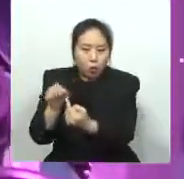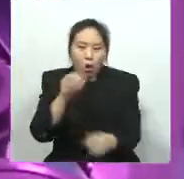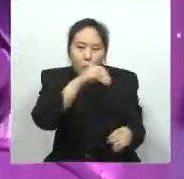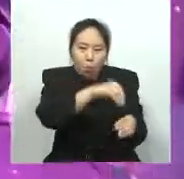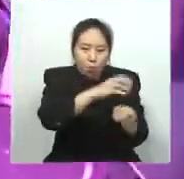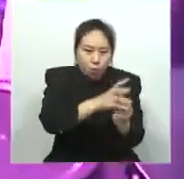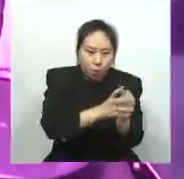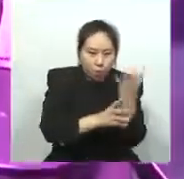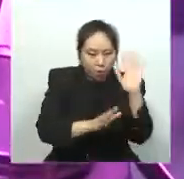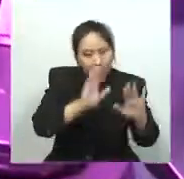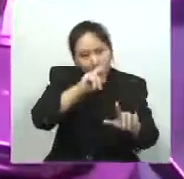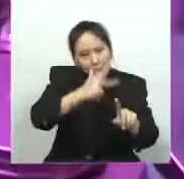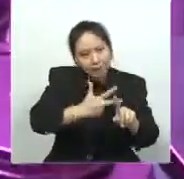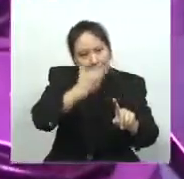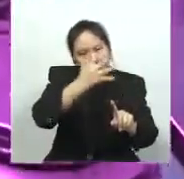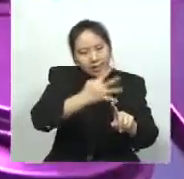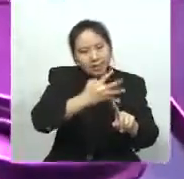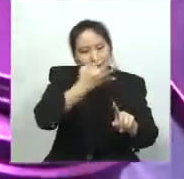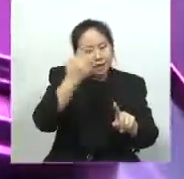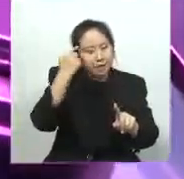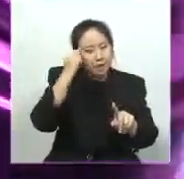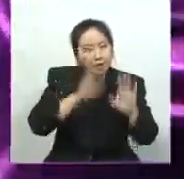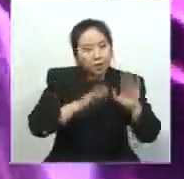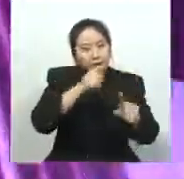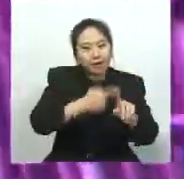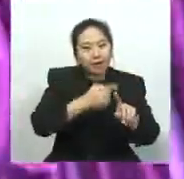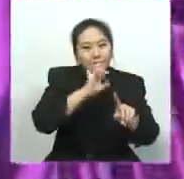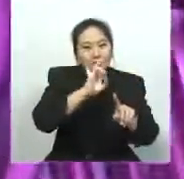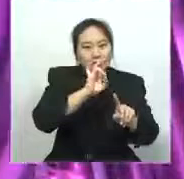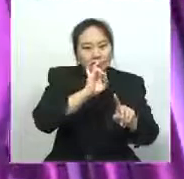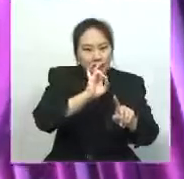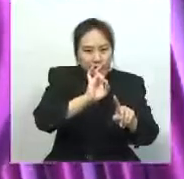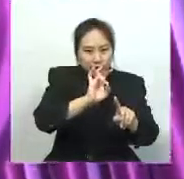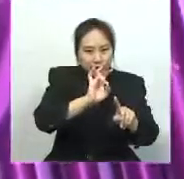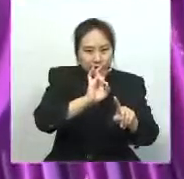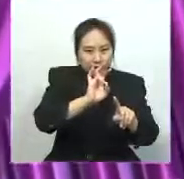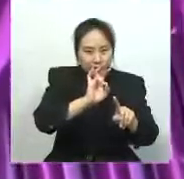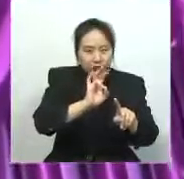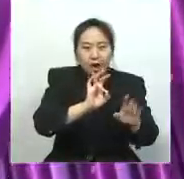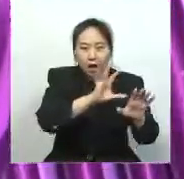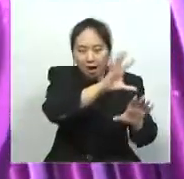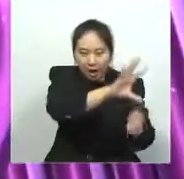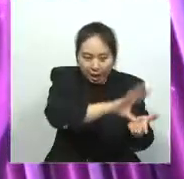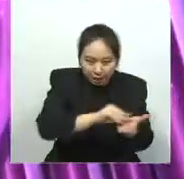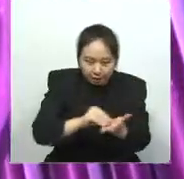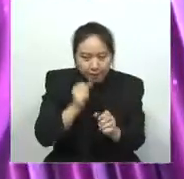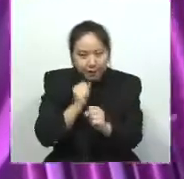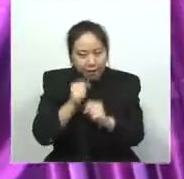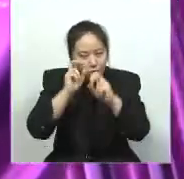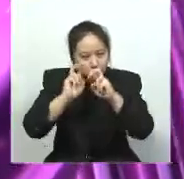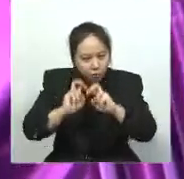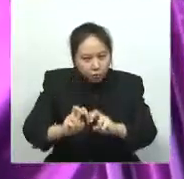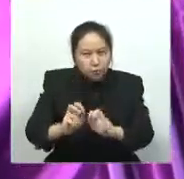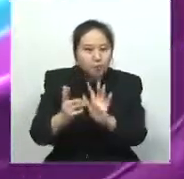กประมาณ 3-4 เดือนนะคะก็คาดว่าประมาณเดือนกรกฎาคมนี้จะสามารถนำมาสกัดเป็นสารสกัดต้น